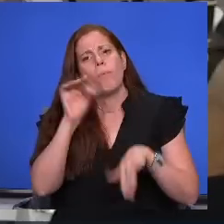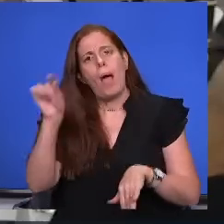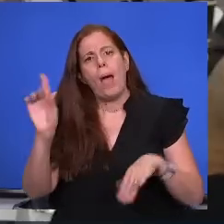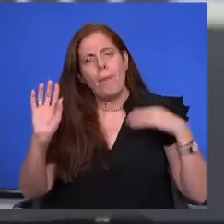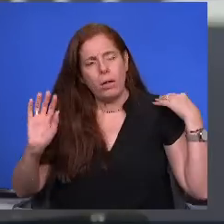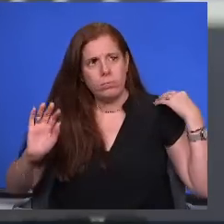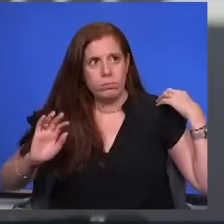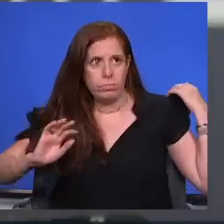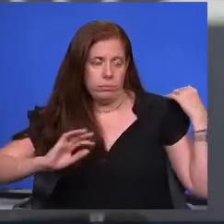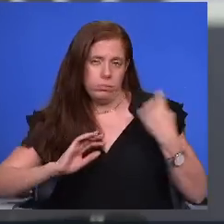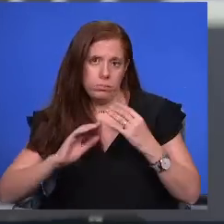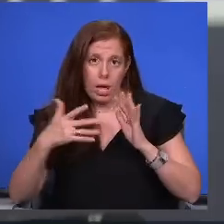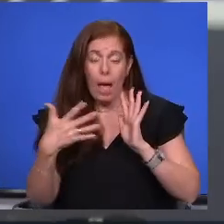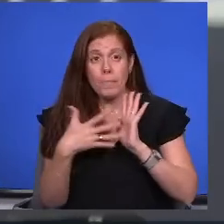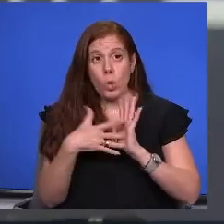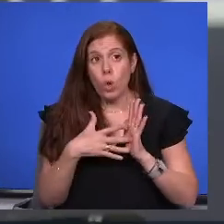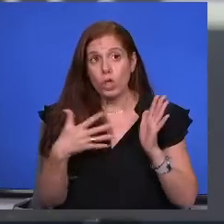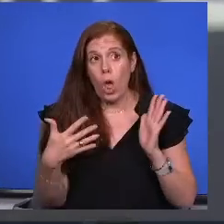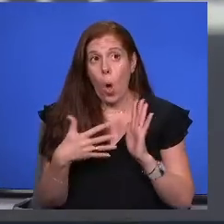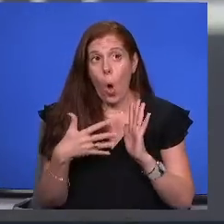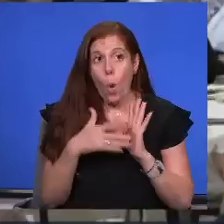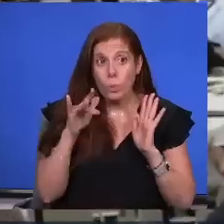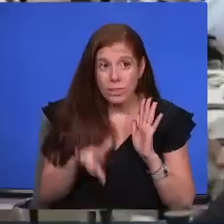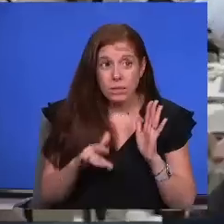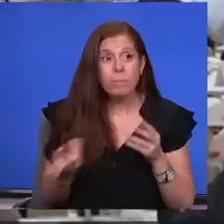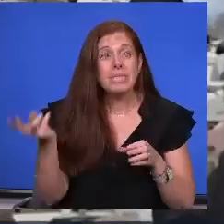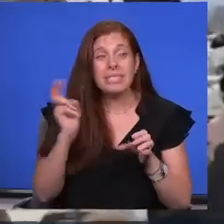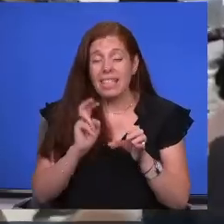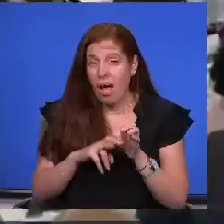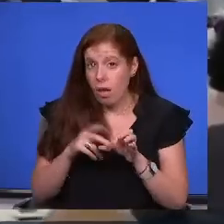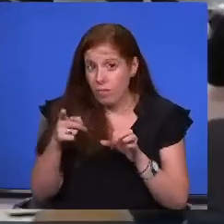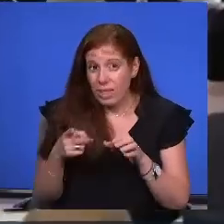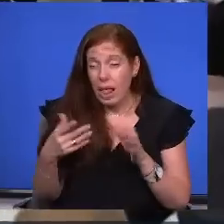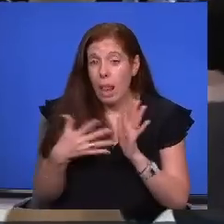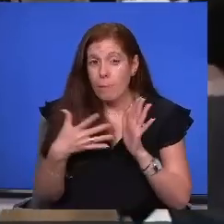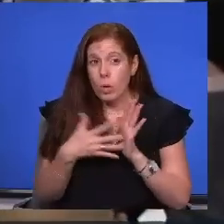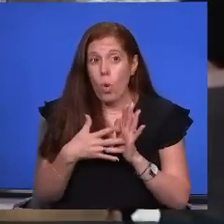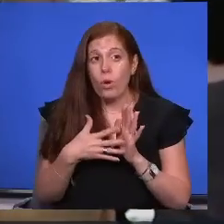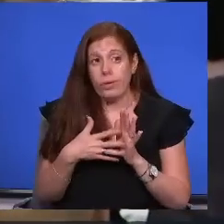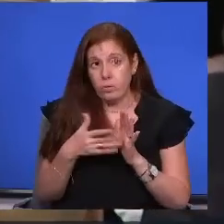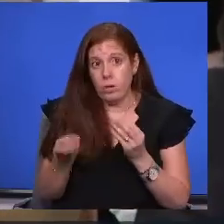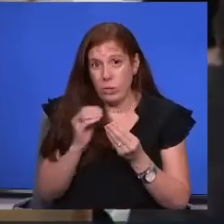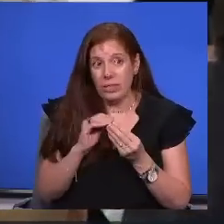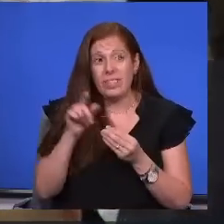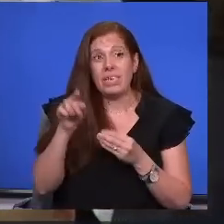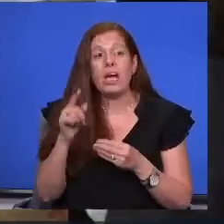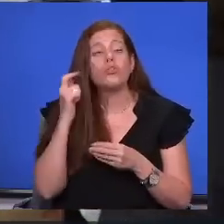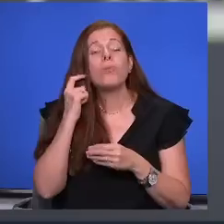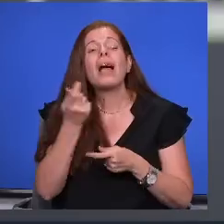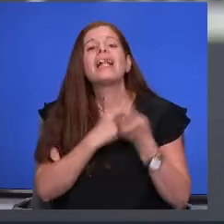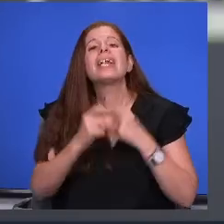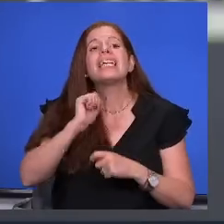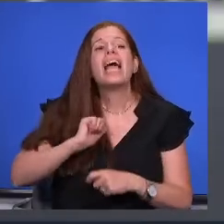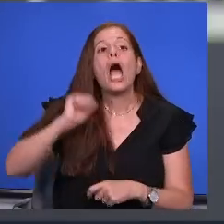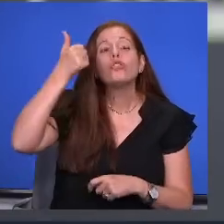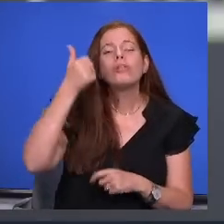האופוזיציה מצטרפת לביקורת של הדרג המקצועי במשרד האוצר, כך נשמעה בעבר הכלכלנית הראשית, על ההסכמים הקואליציוניים.